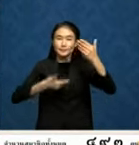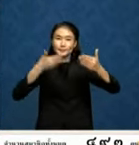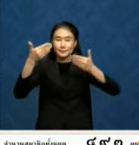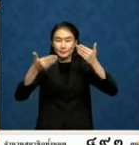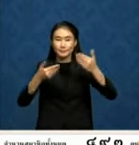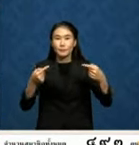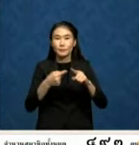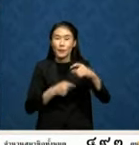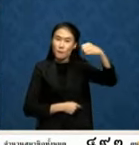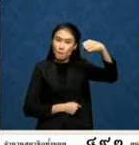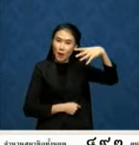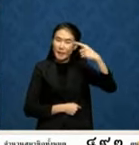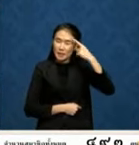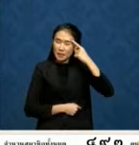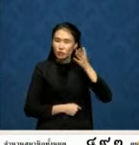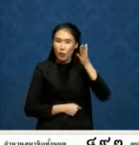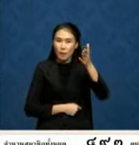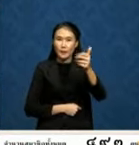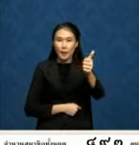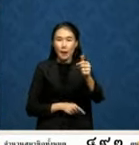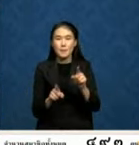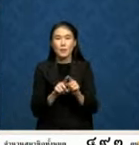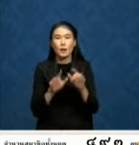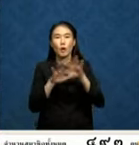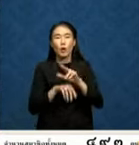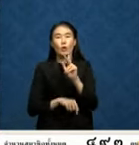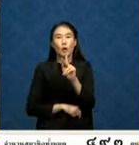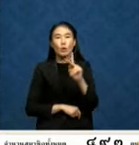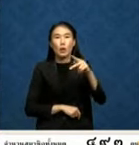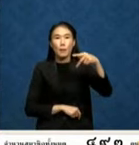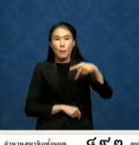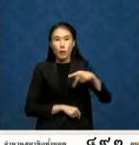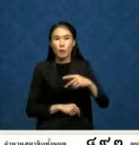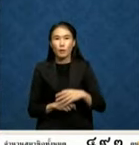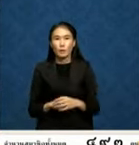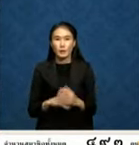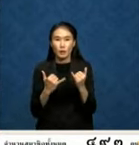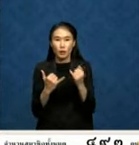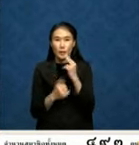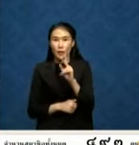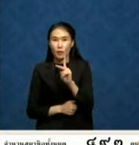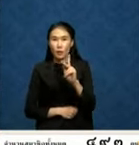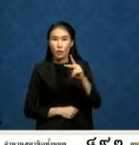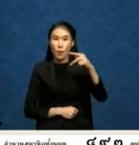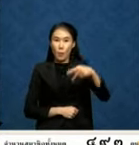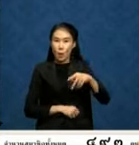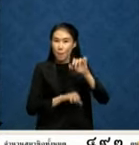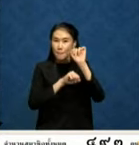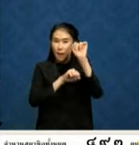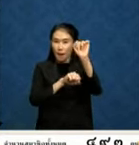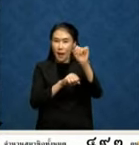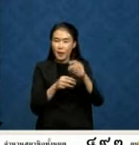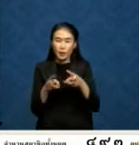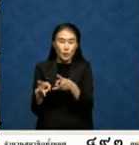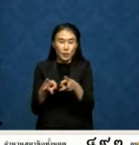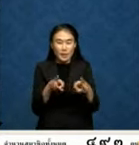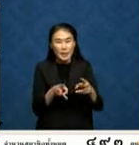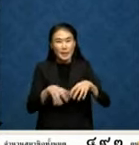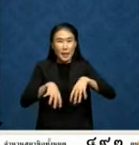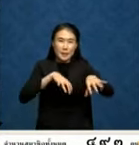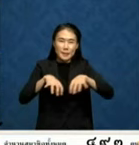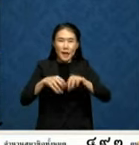ไฟฟ้าในอนาคตของกกพ.โดยกกพ.ได้ออกประกาศหลักเกณฑ์และแนวทางในการจัด